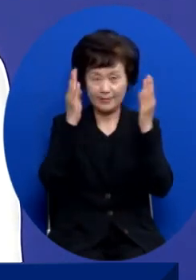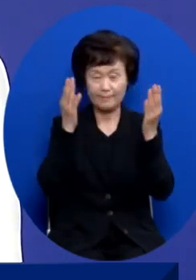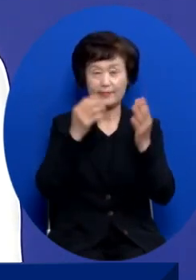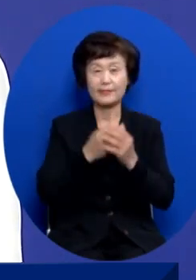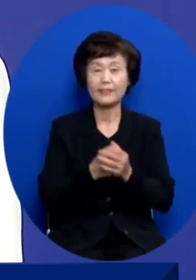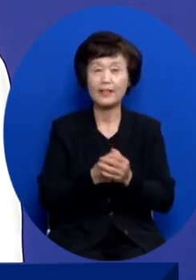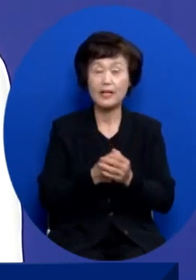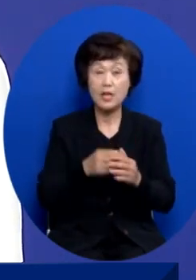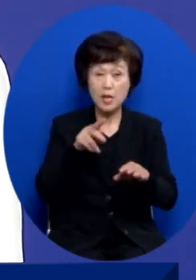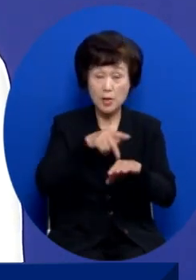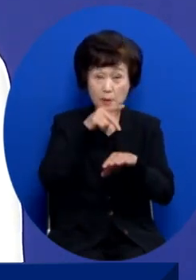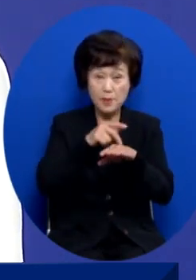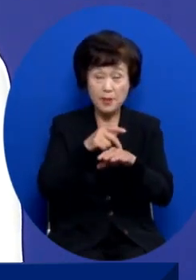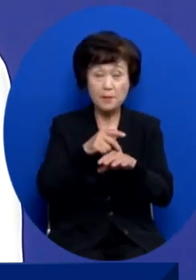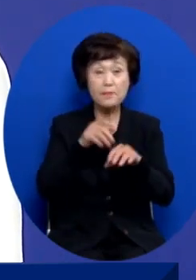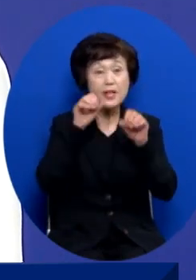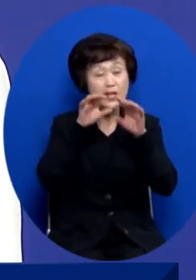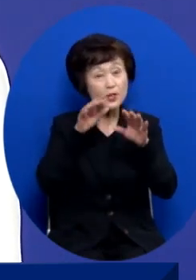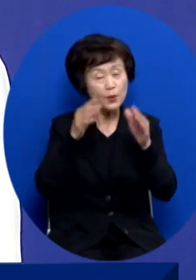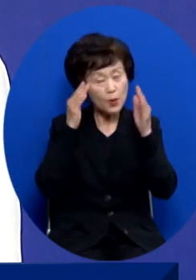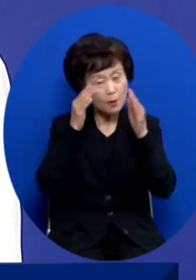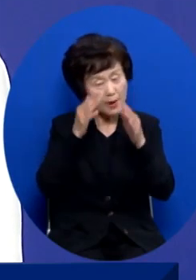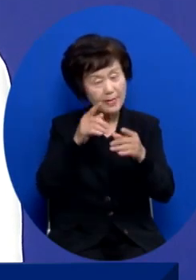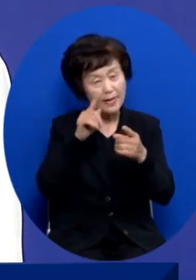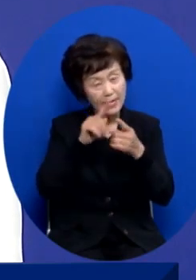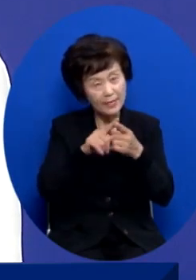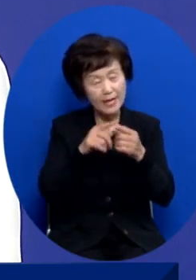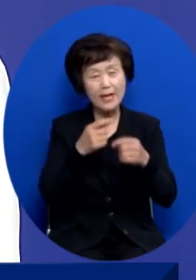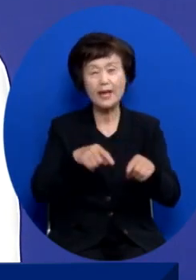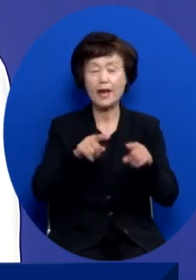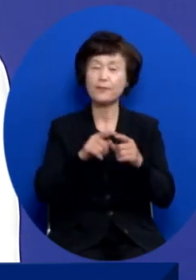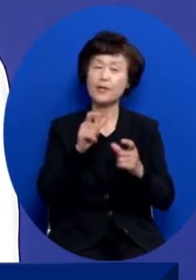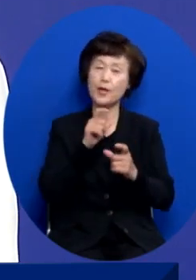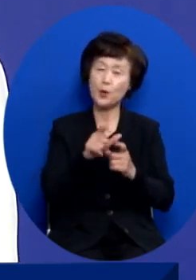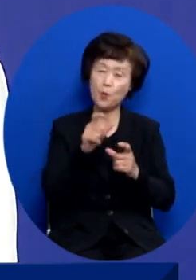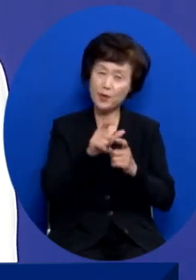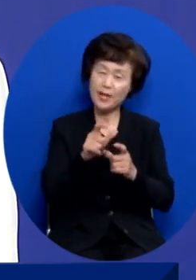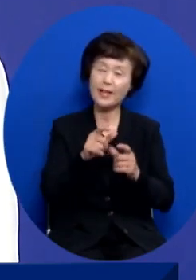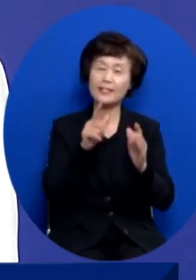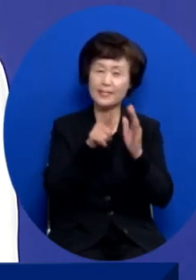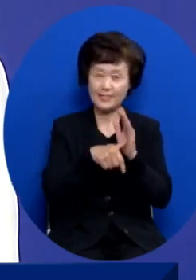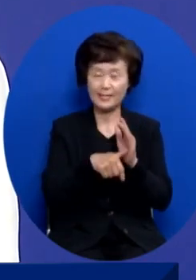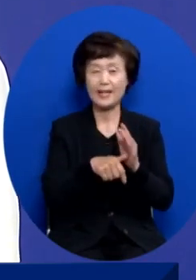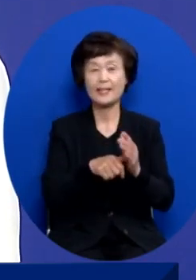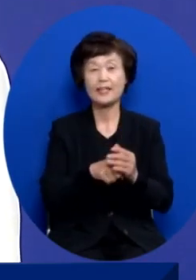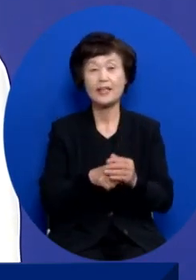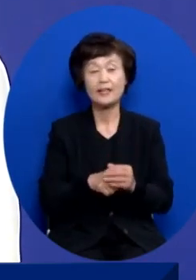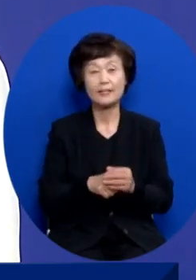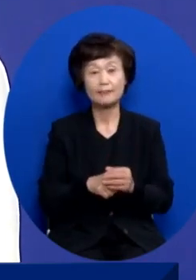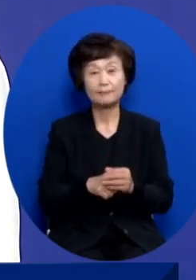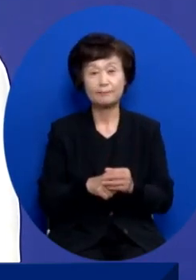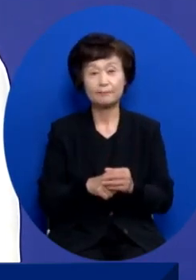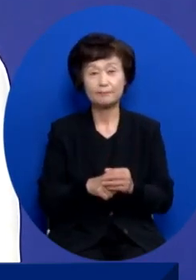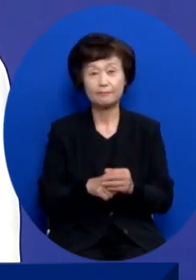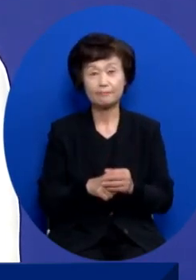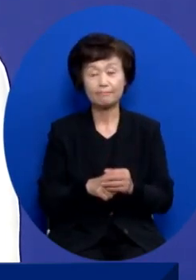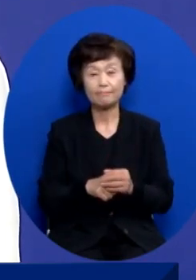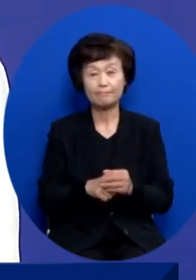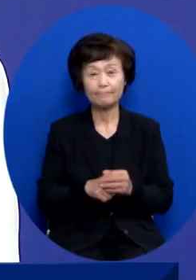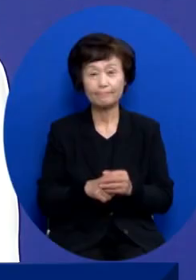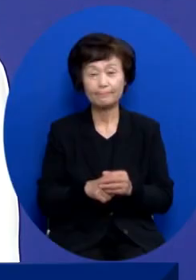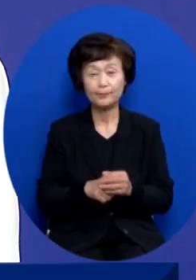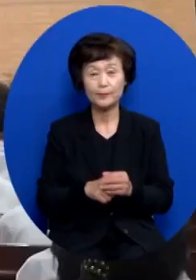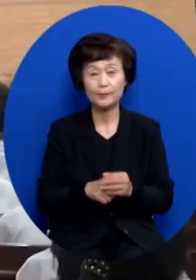참여해 필리핀 선교 방향에 대한 고민을 나누고 격려의 시간을 가졌다고 하는데요. 필리핀에서 윤여일 통신원이 전합니다.